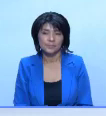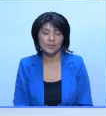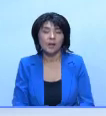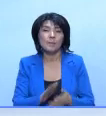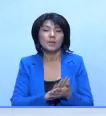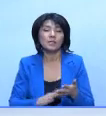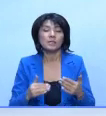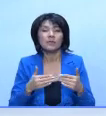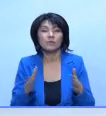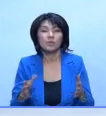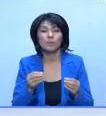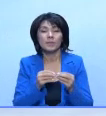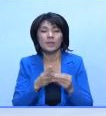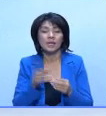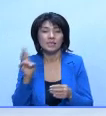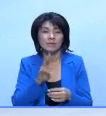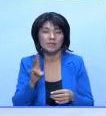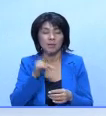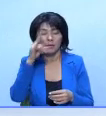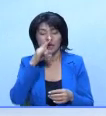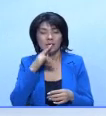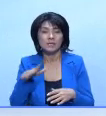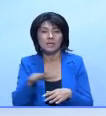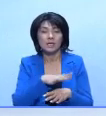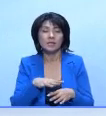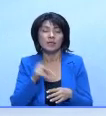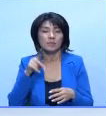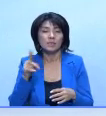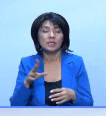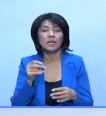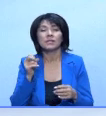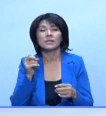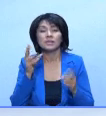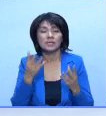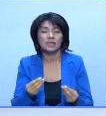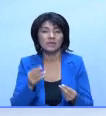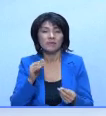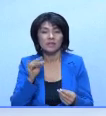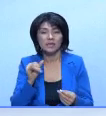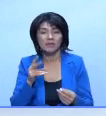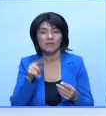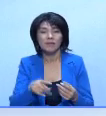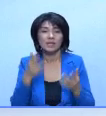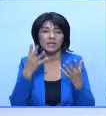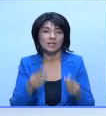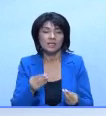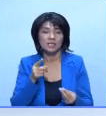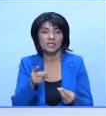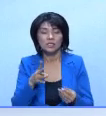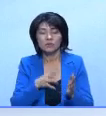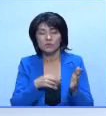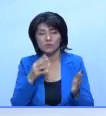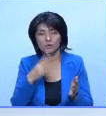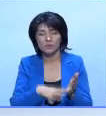продолжаем выпуск 15 ноября в казахстане отмечается день финансиста в этот день в 1993 году